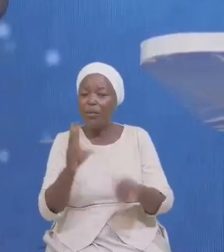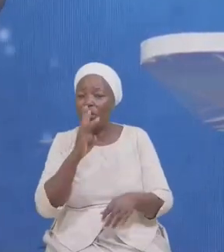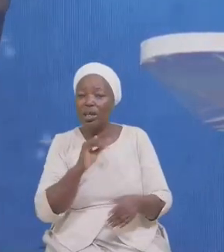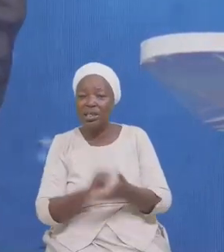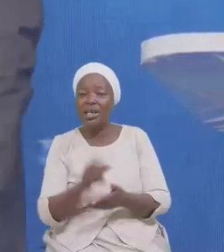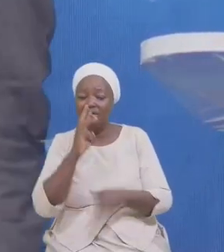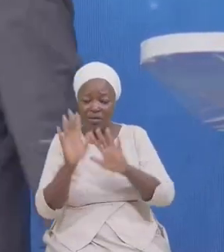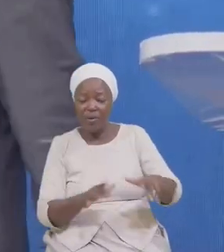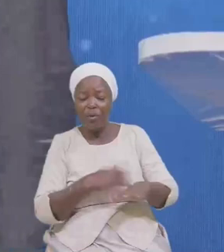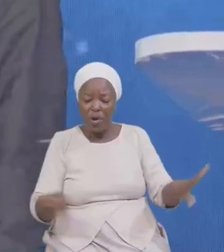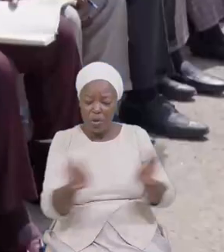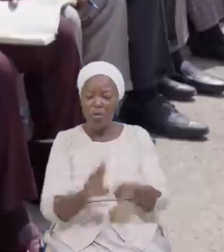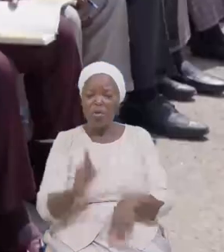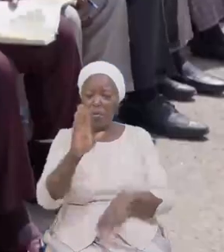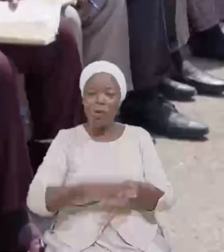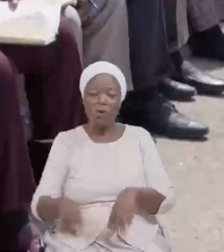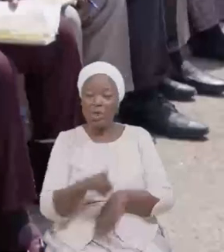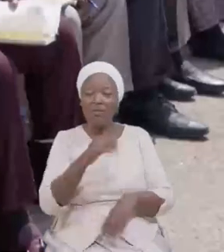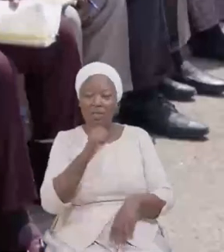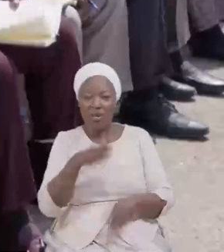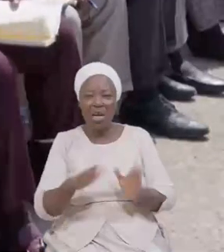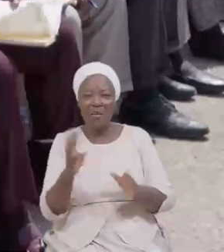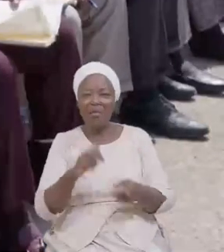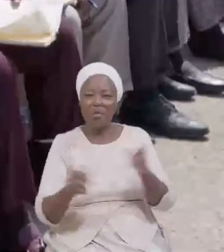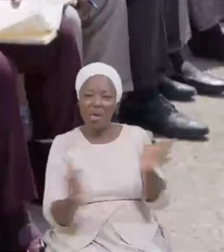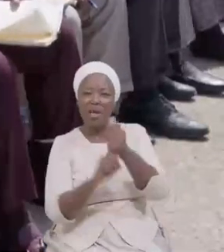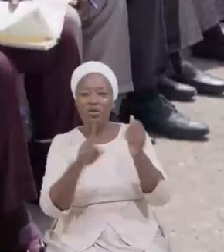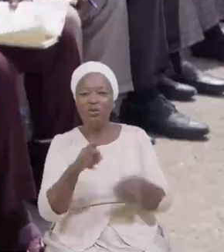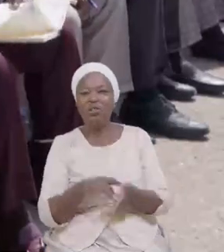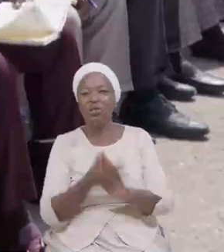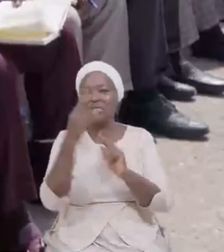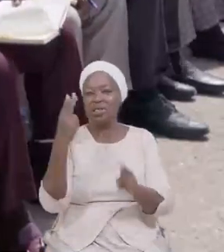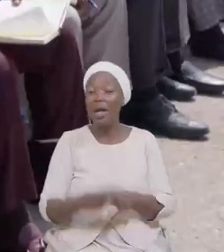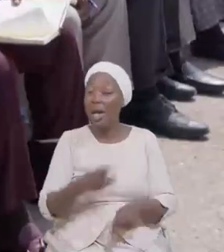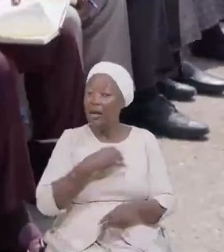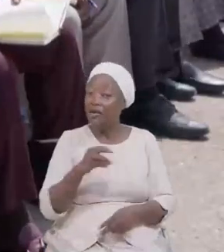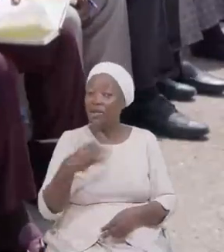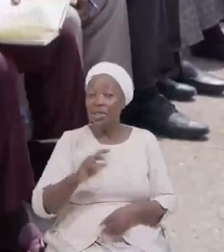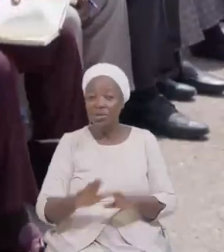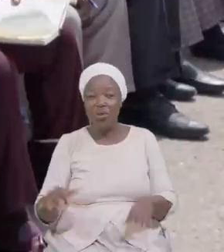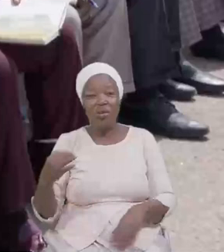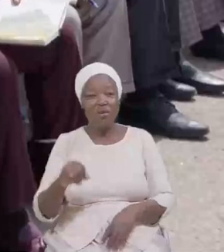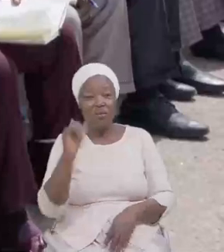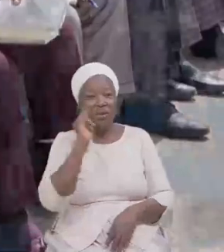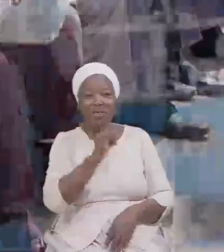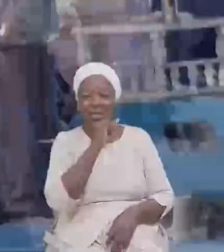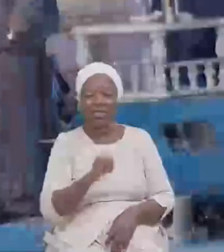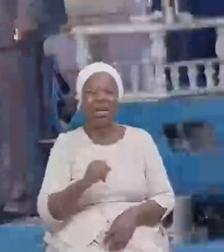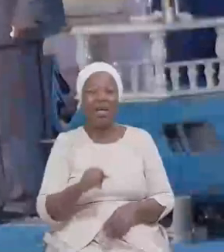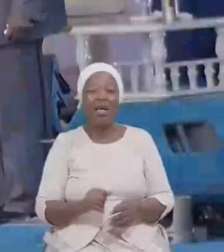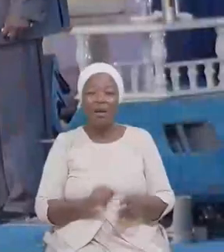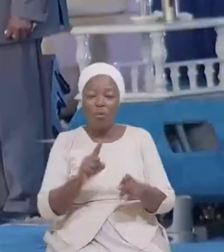eux. Et ne les laissera pas partir. Alors, les enfants d'Israël ont traversé et